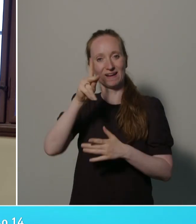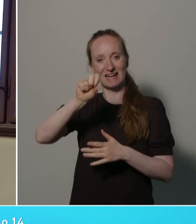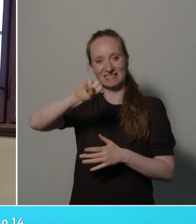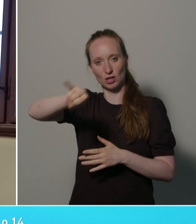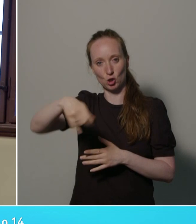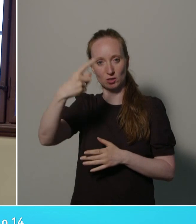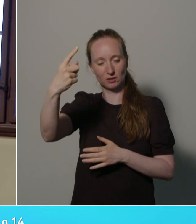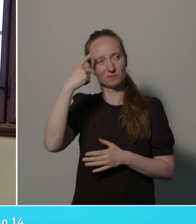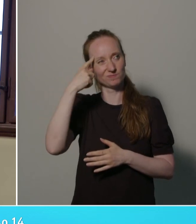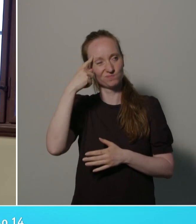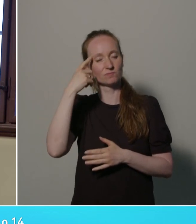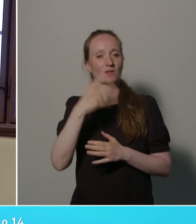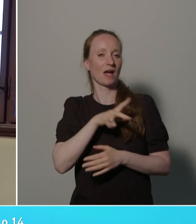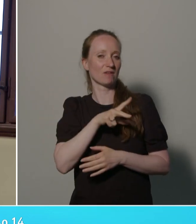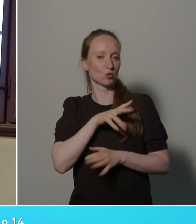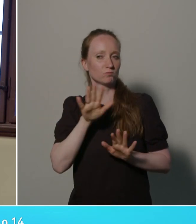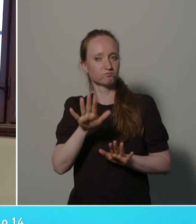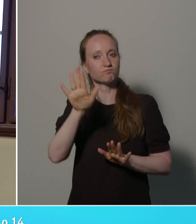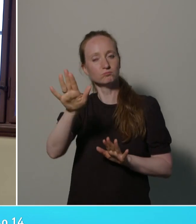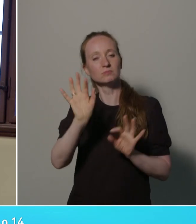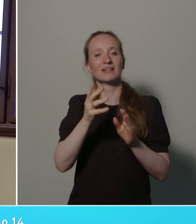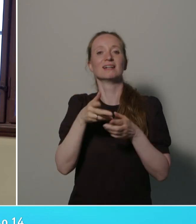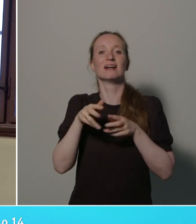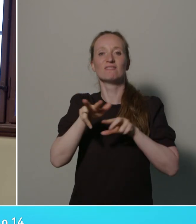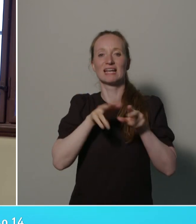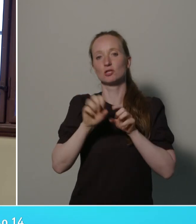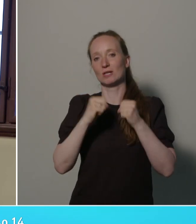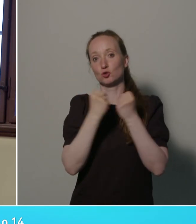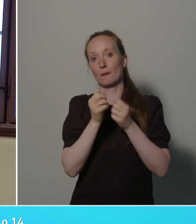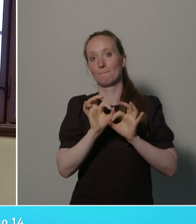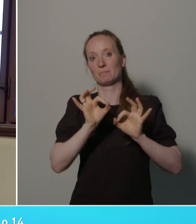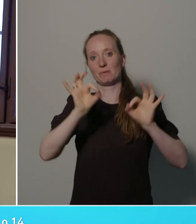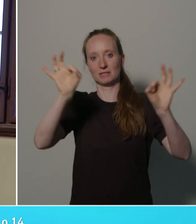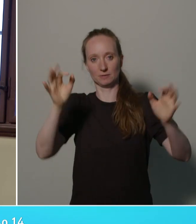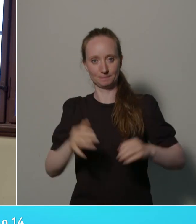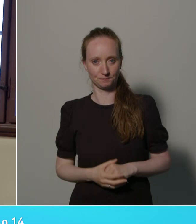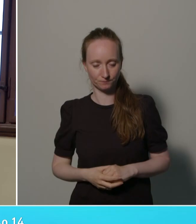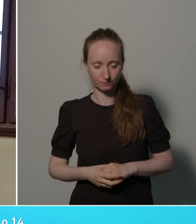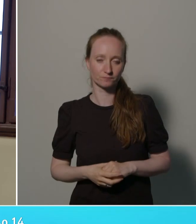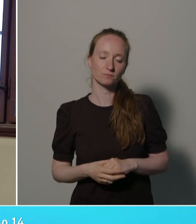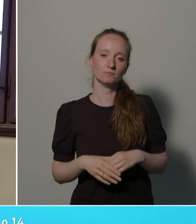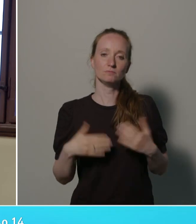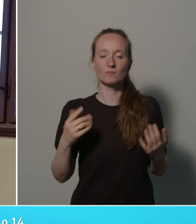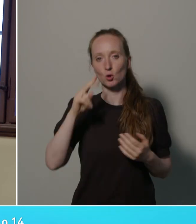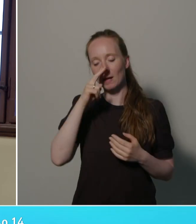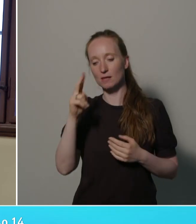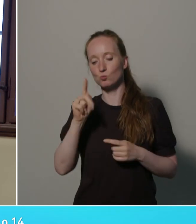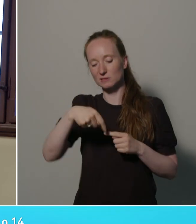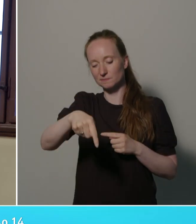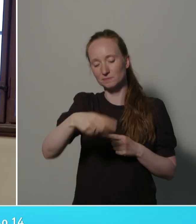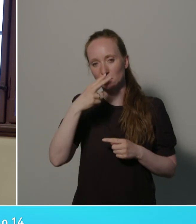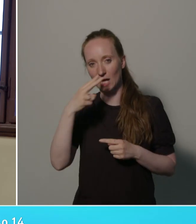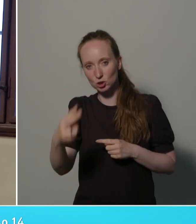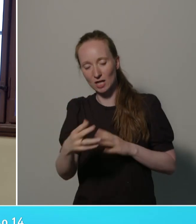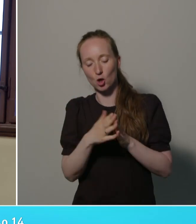deutliche Verbesserungen. Darüber hinaus ist das auch ein Bereich, den wir uns nochmal von der Spurführung anschauen wollen,